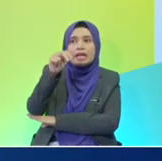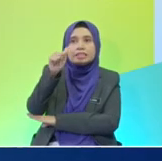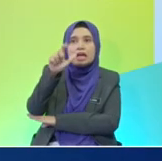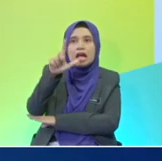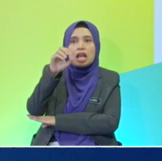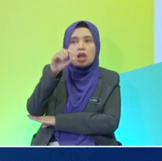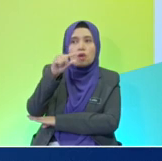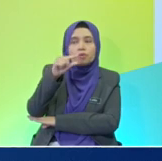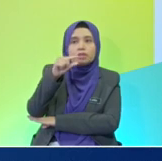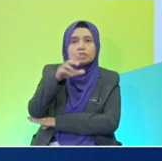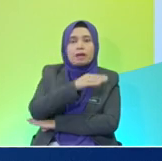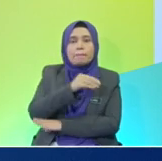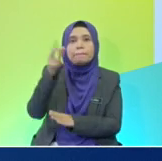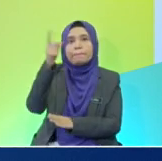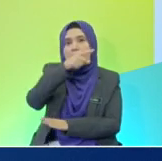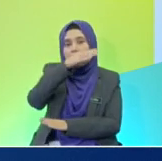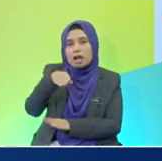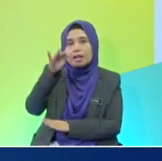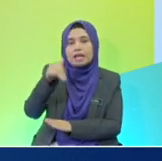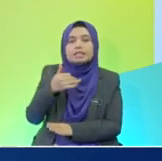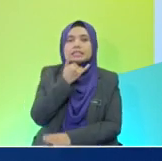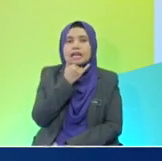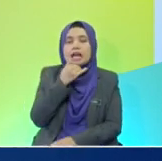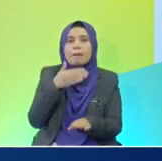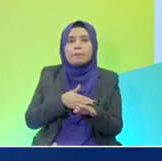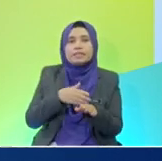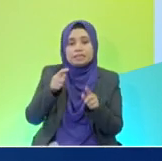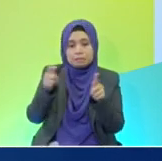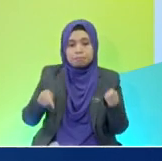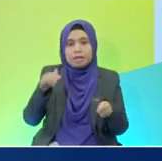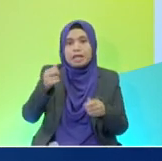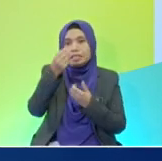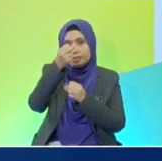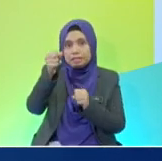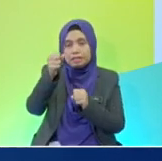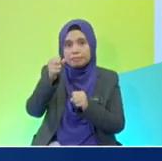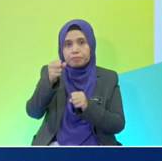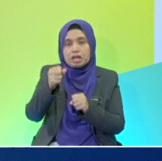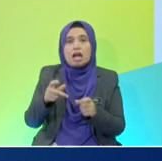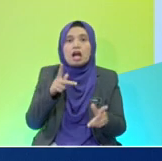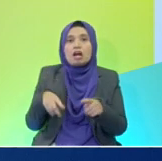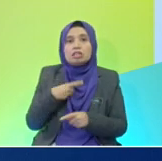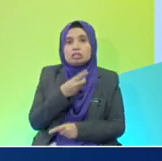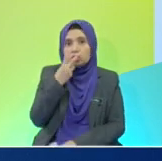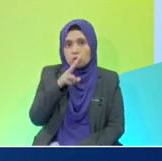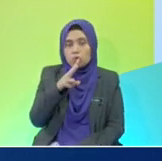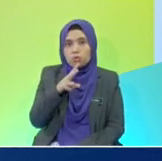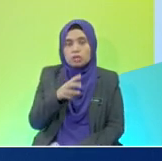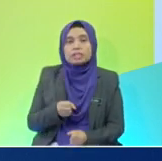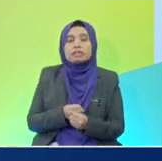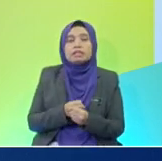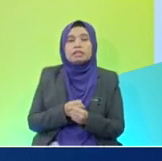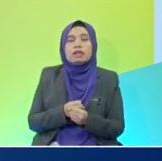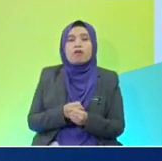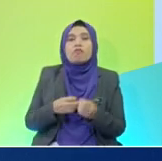yang betul dan Pangkah yang salah dalam pita yang disedekah jadi di dekat sini kalau kita nampak kenyataan fungsi mite